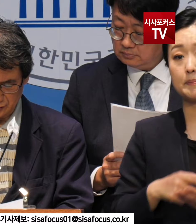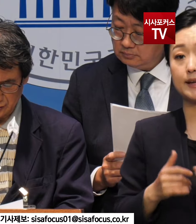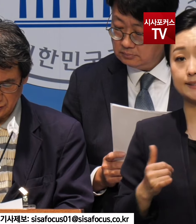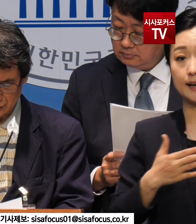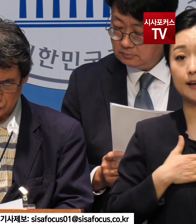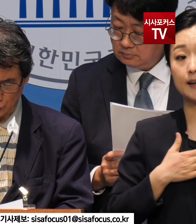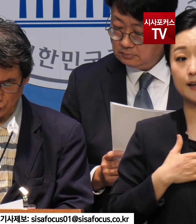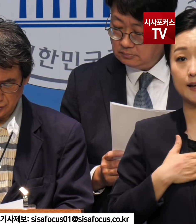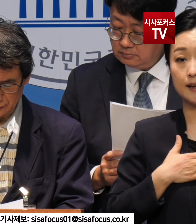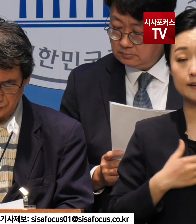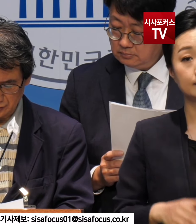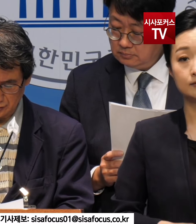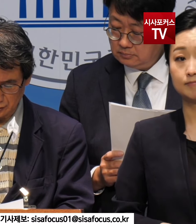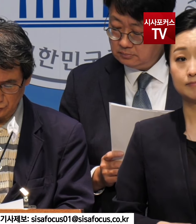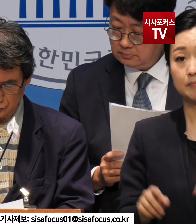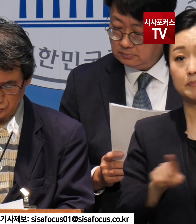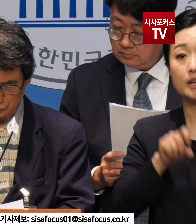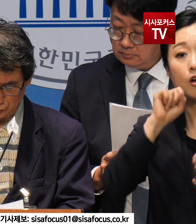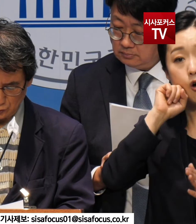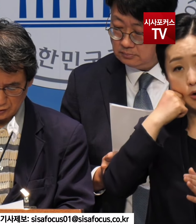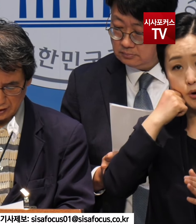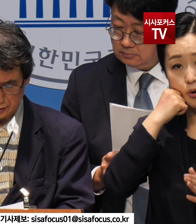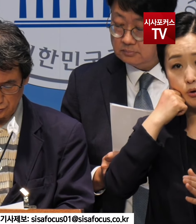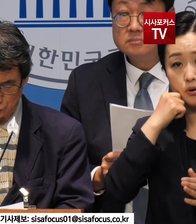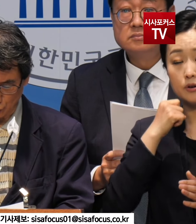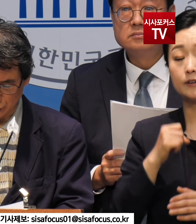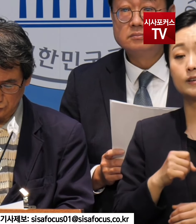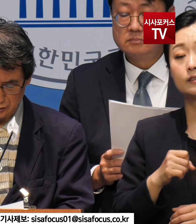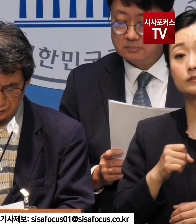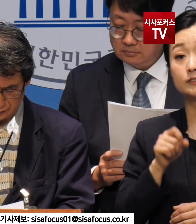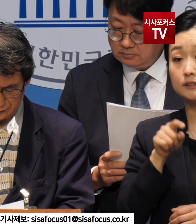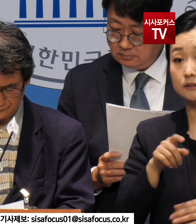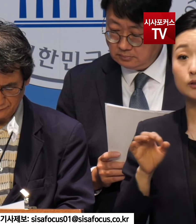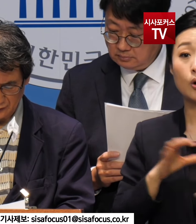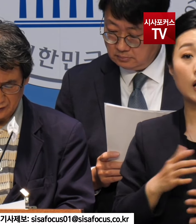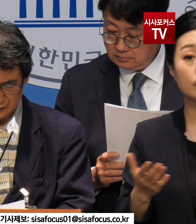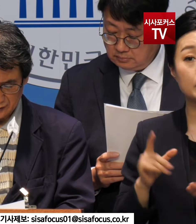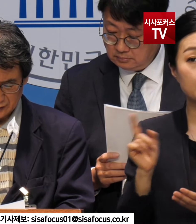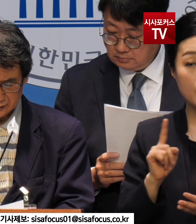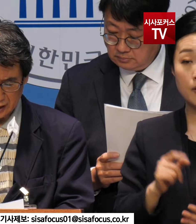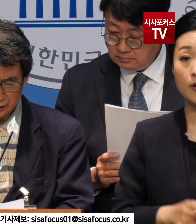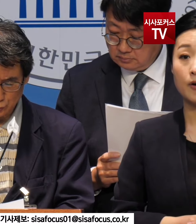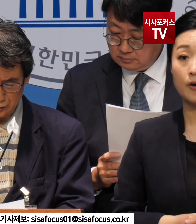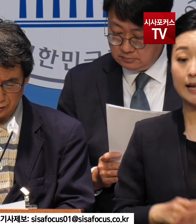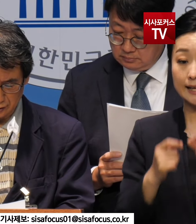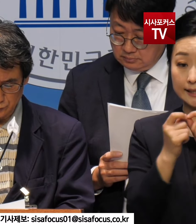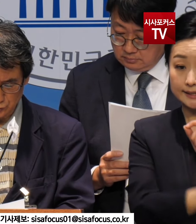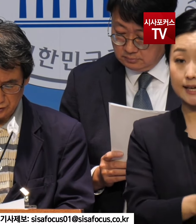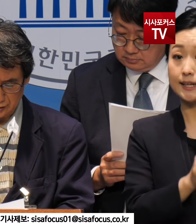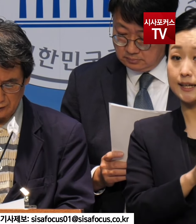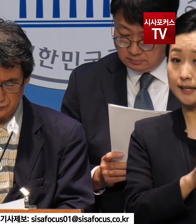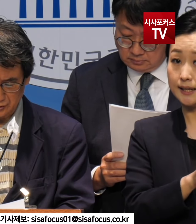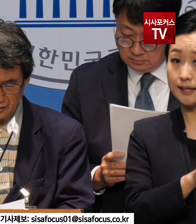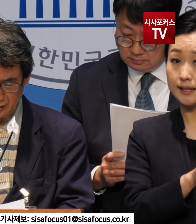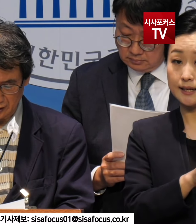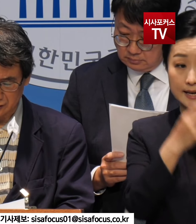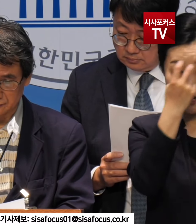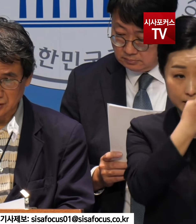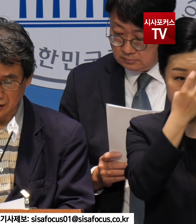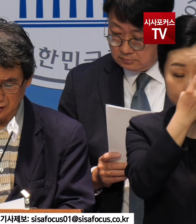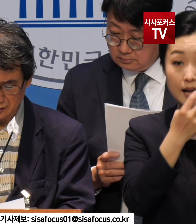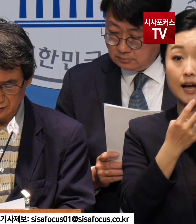피해자로서 도저히 믿기 어려울 정도로 가장 놀라운 일은 사기꾼을 엄중히